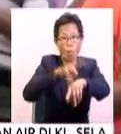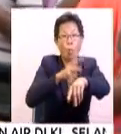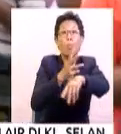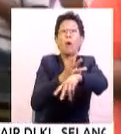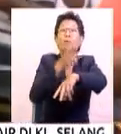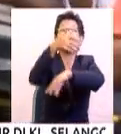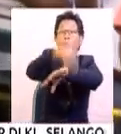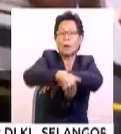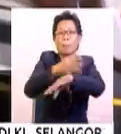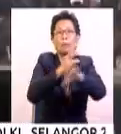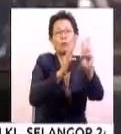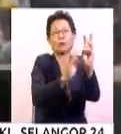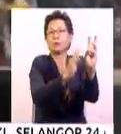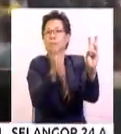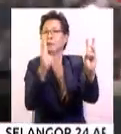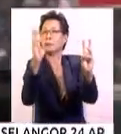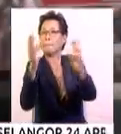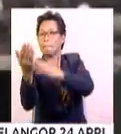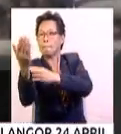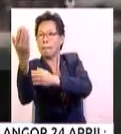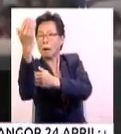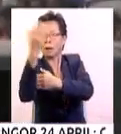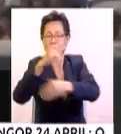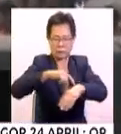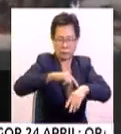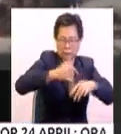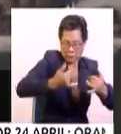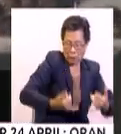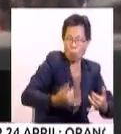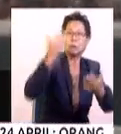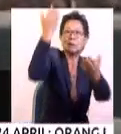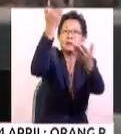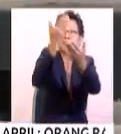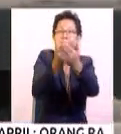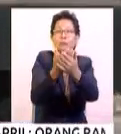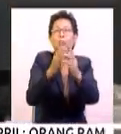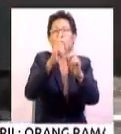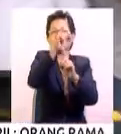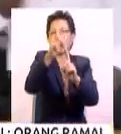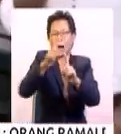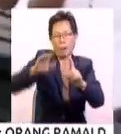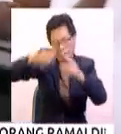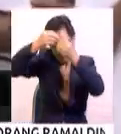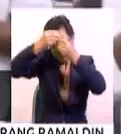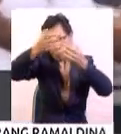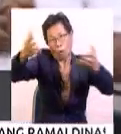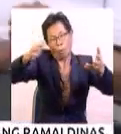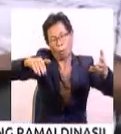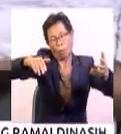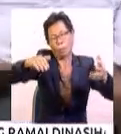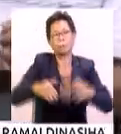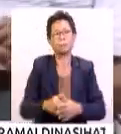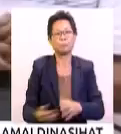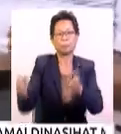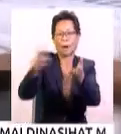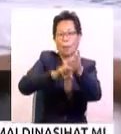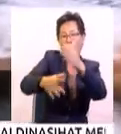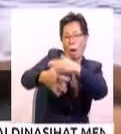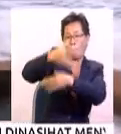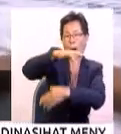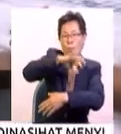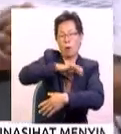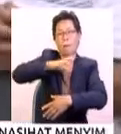pukul 6 petang hingga 6 pagi bermula hari ini sehingga satu tarikh yang belum ditentukan. Laporan awal